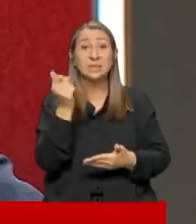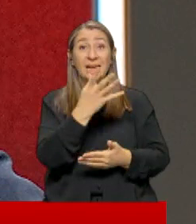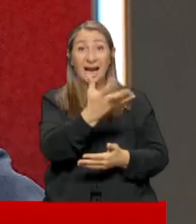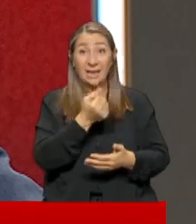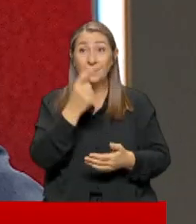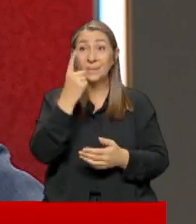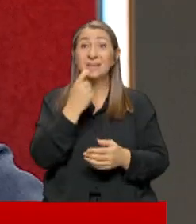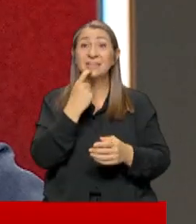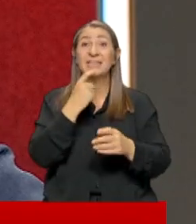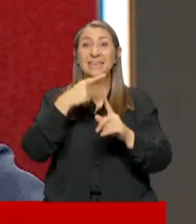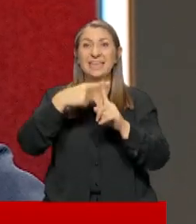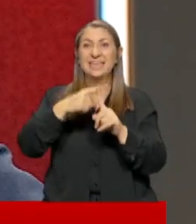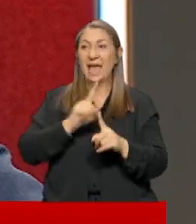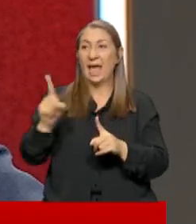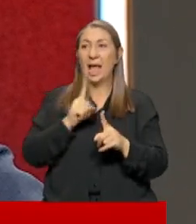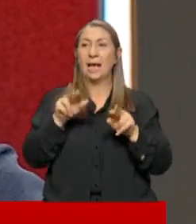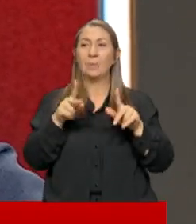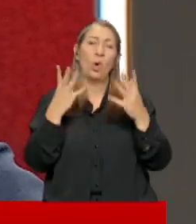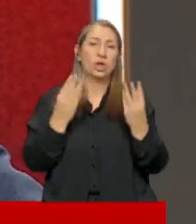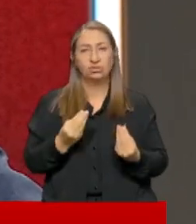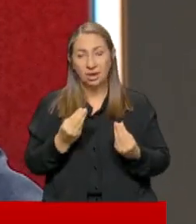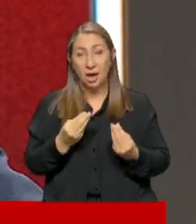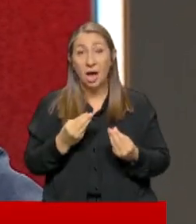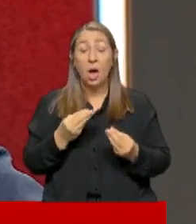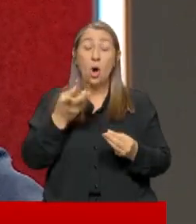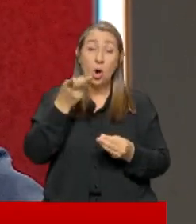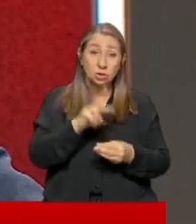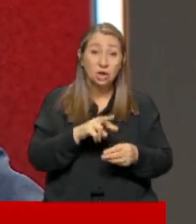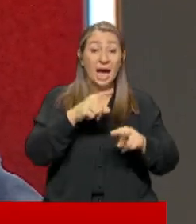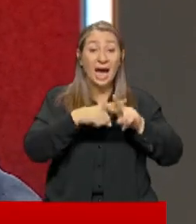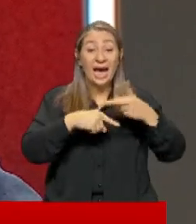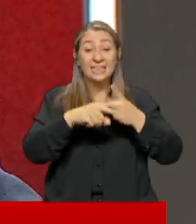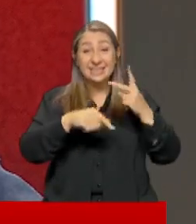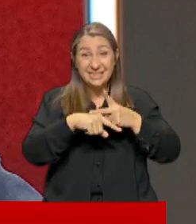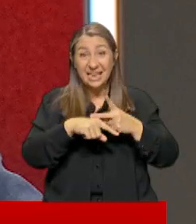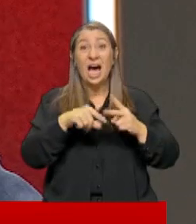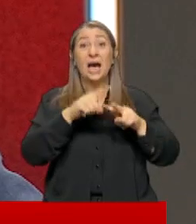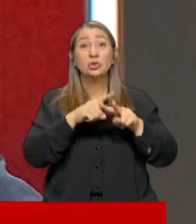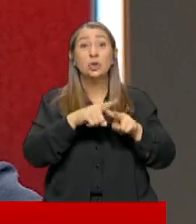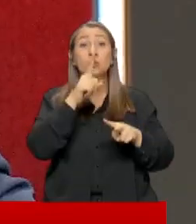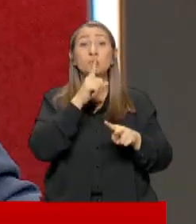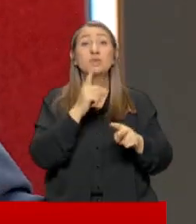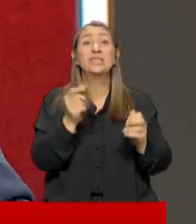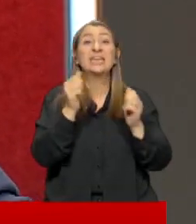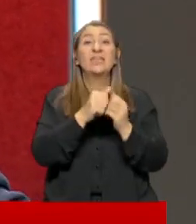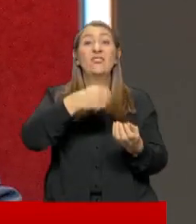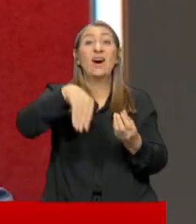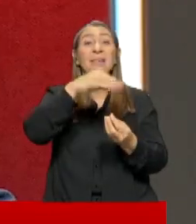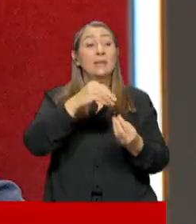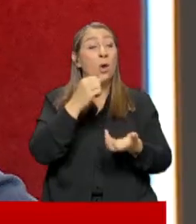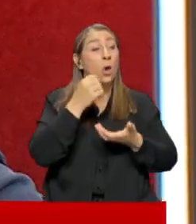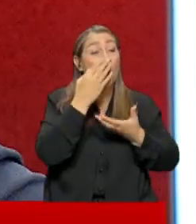alan bir yıl kiliseye devam etmiş sayılacakmış ahirette de Aziz Antonio tarafından 100 katı faizle ödüllendirilecekmiş